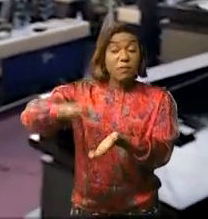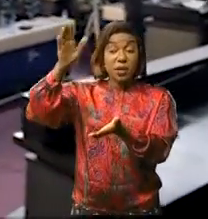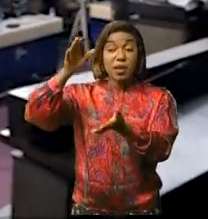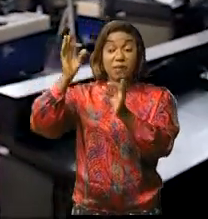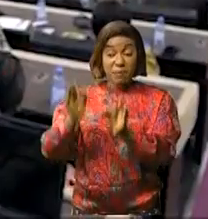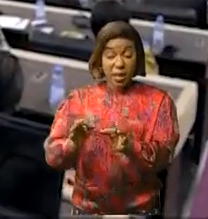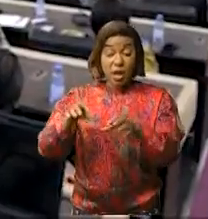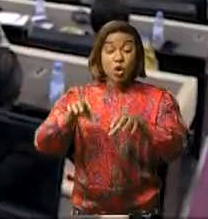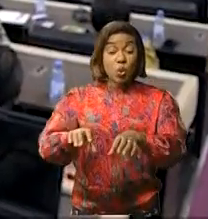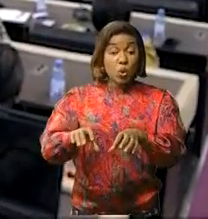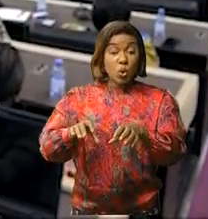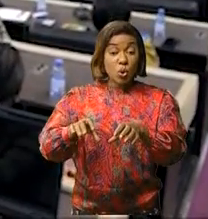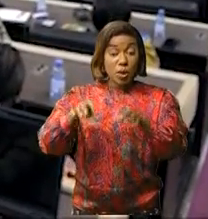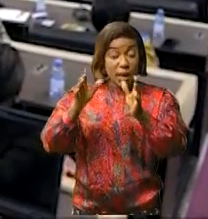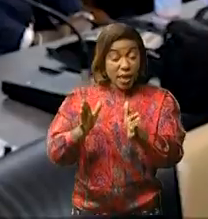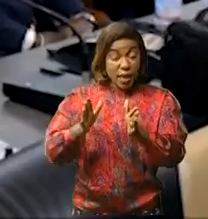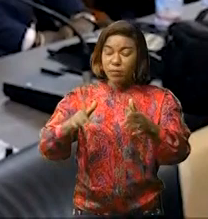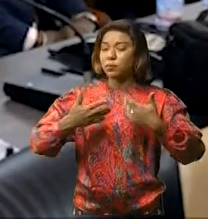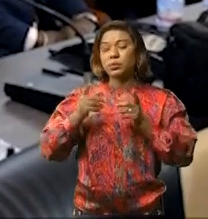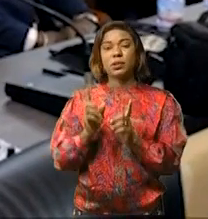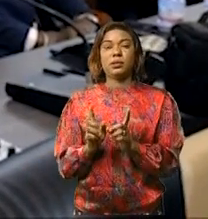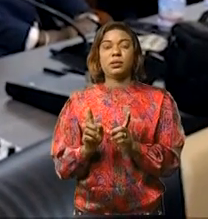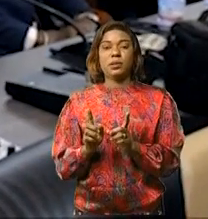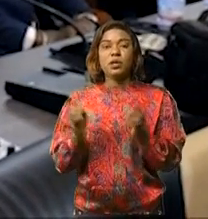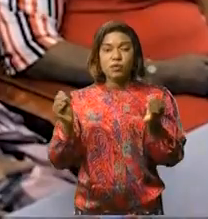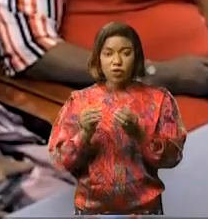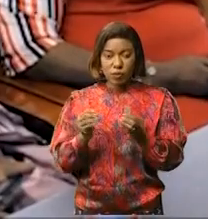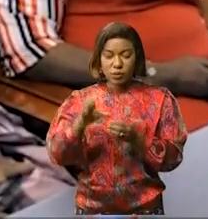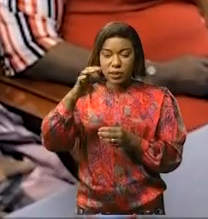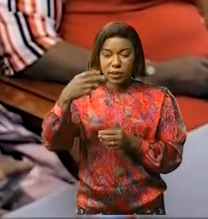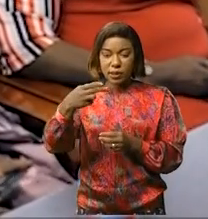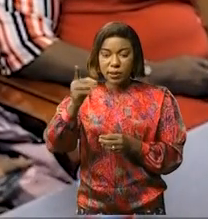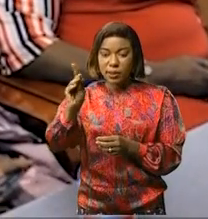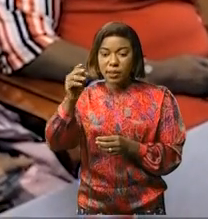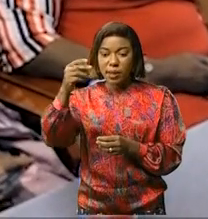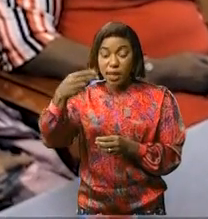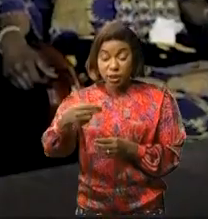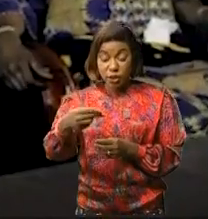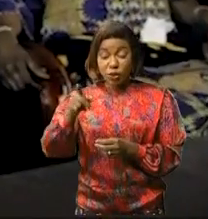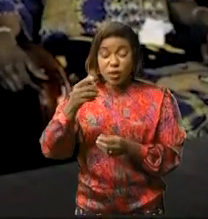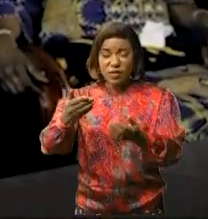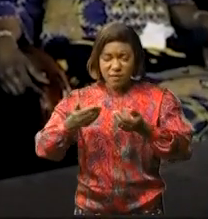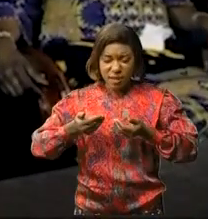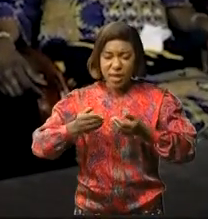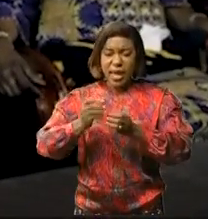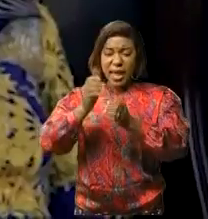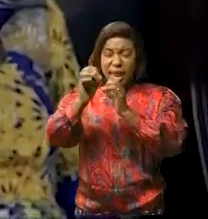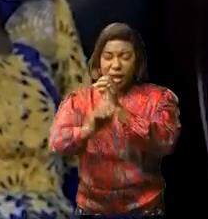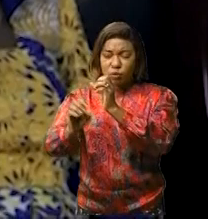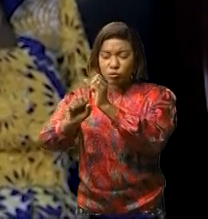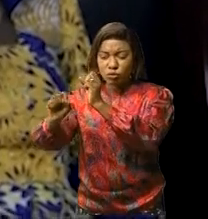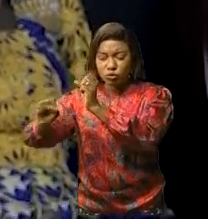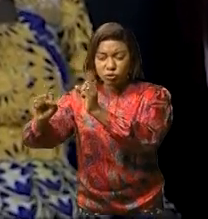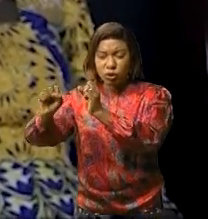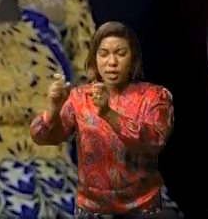pas. La Commission nationale des droits de l'homme, la CNDH, qui a la charge de veiller sur la promotion et la protection des droits humains,